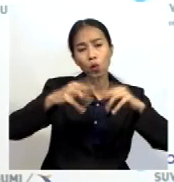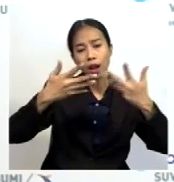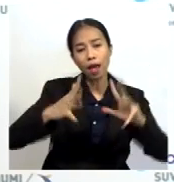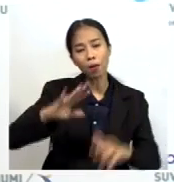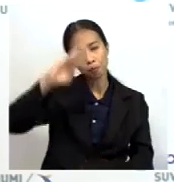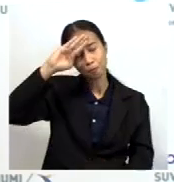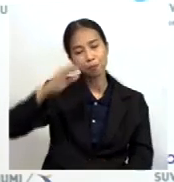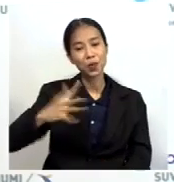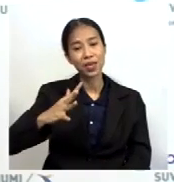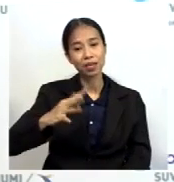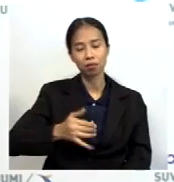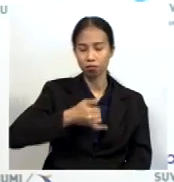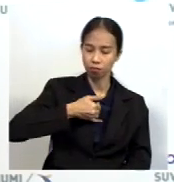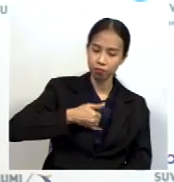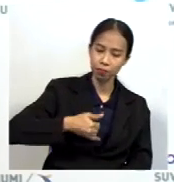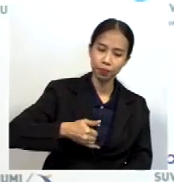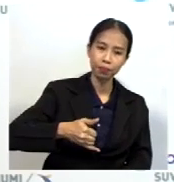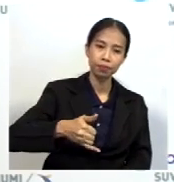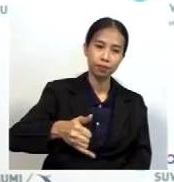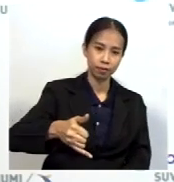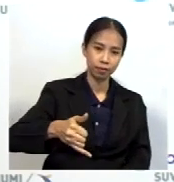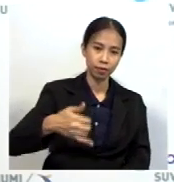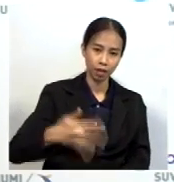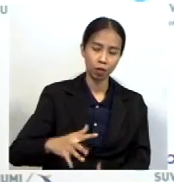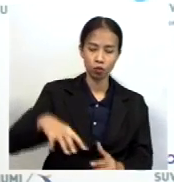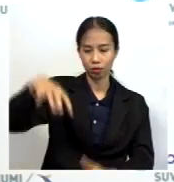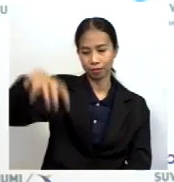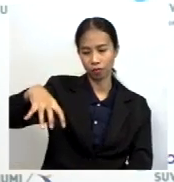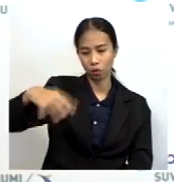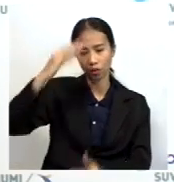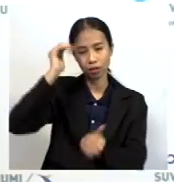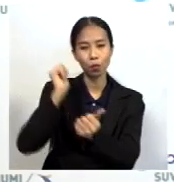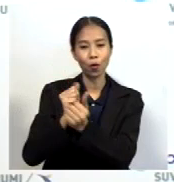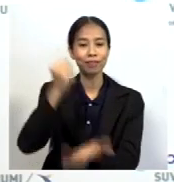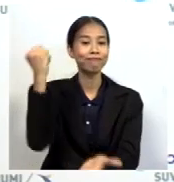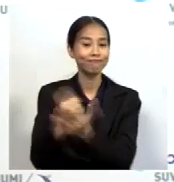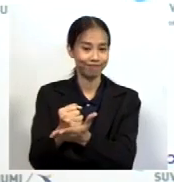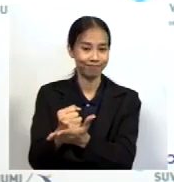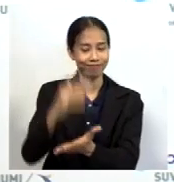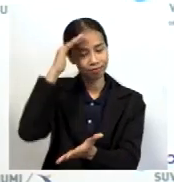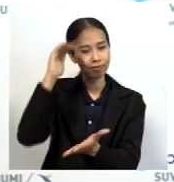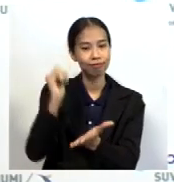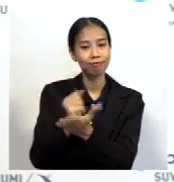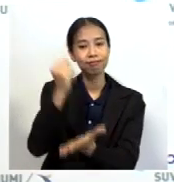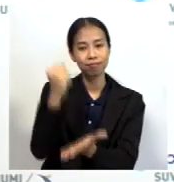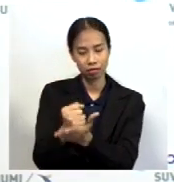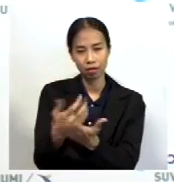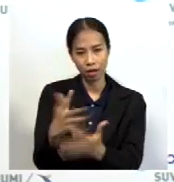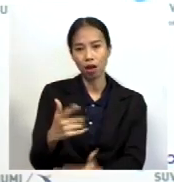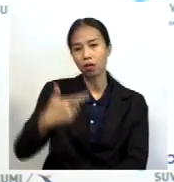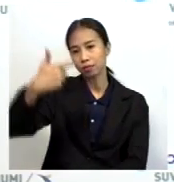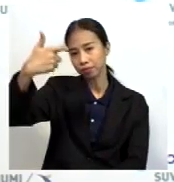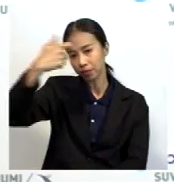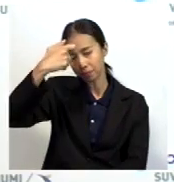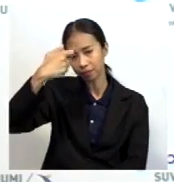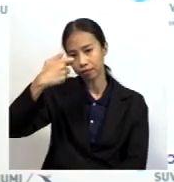านช่องที่เข้าไปที่ช่องตำรวจตรวจคนเข้าเมืองเราจะมีการดำเนินการเทอร์โมสแกนจุดที่